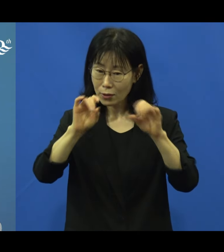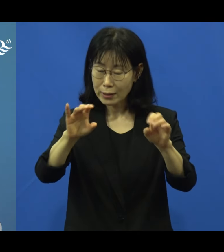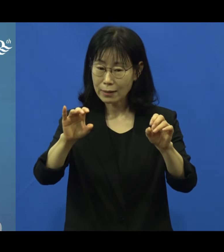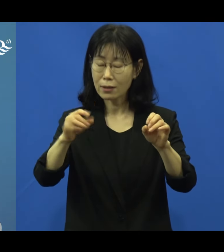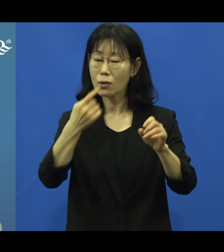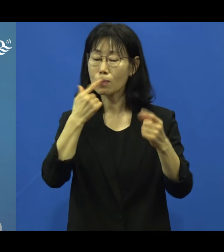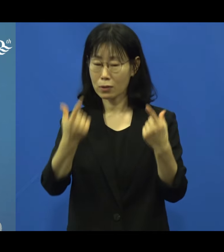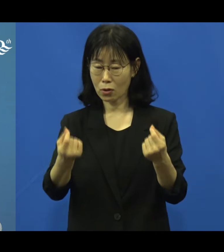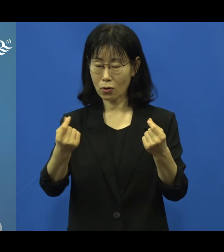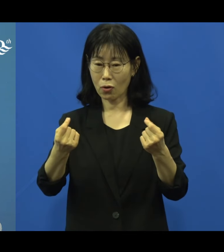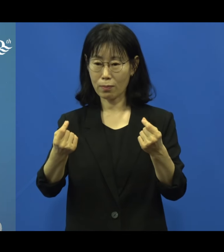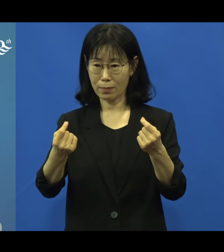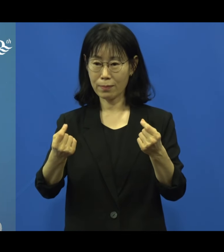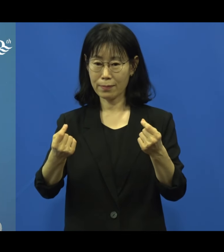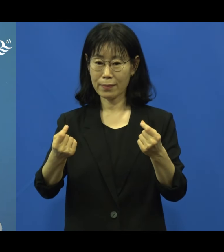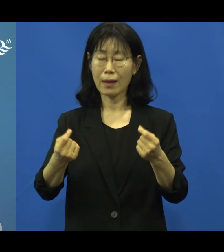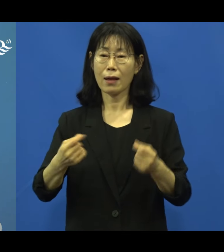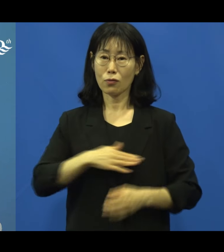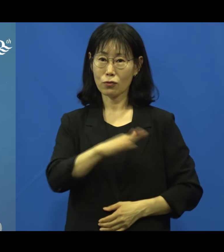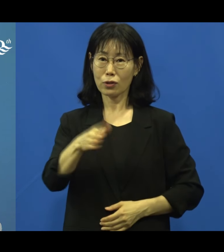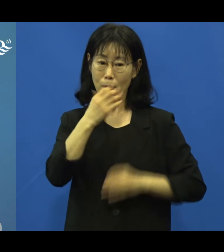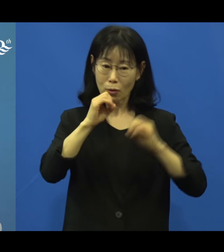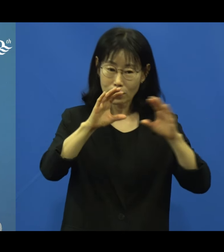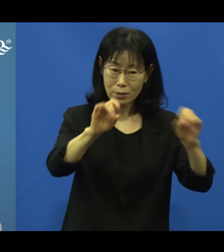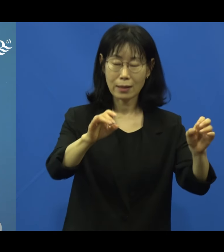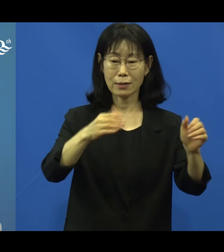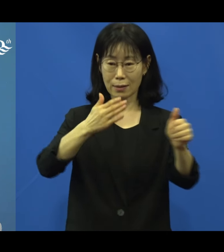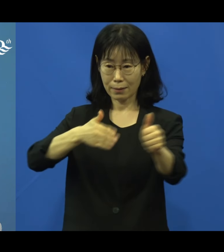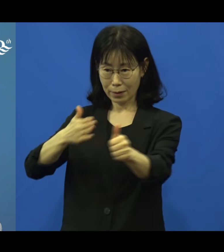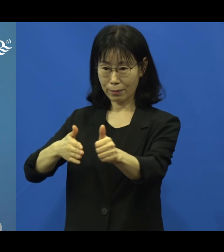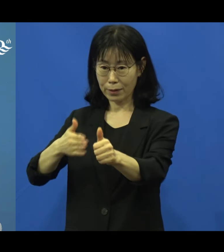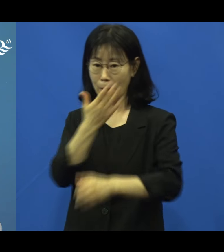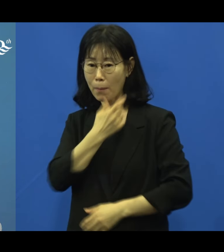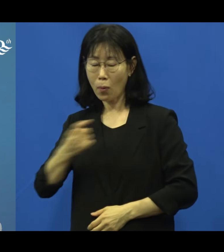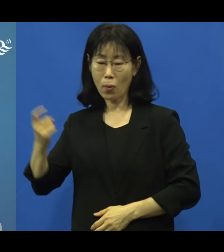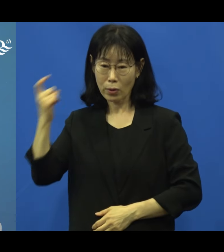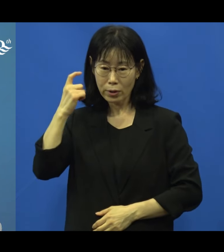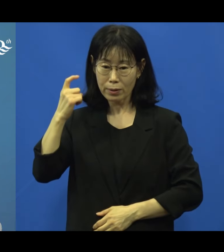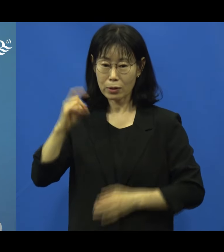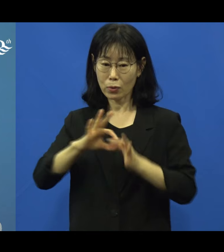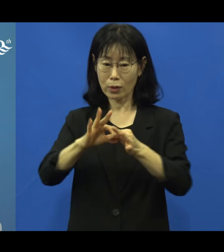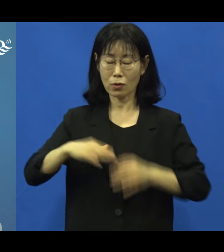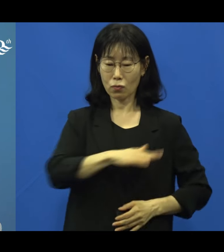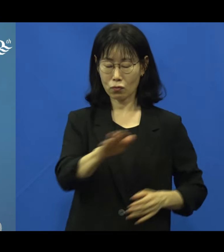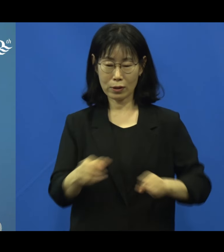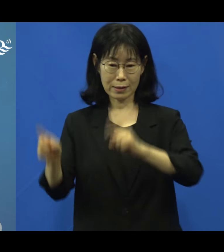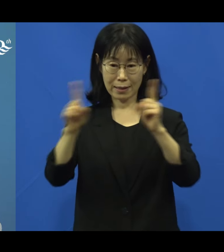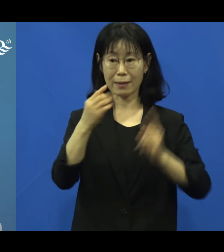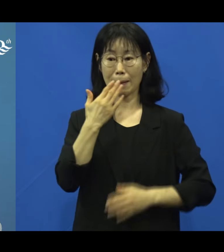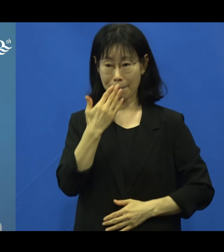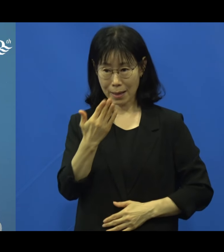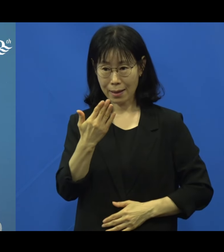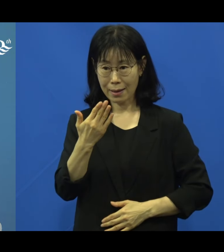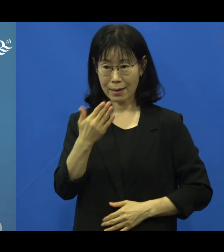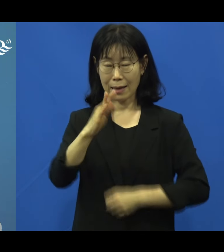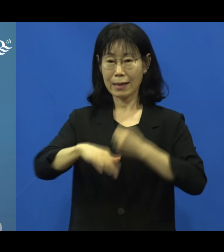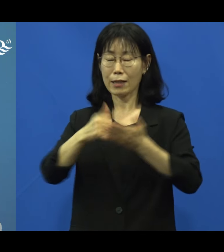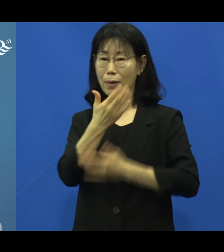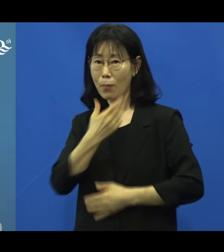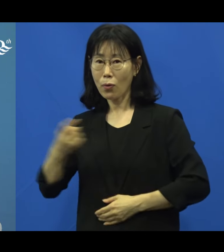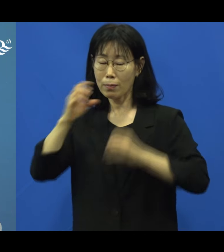하나님이 우리를 살리십니다. 복음이 우리를 살리십니다. 이제 우리의 그 복음을 전해야